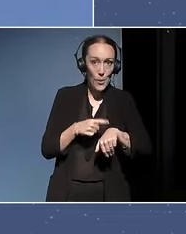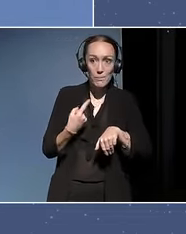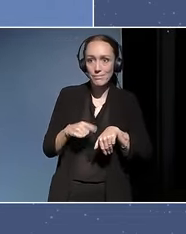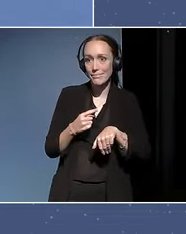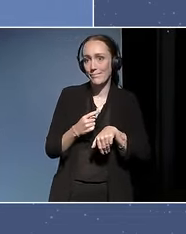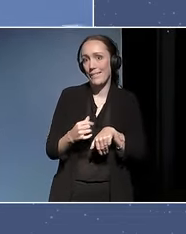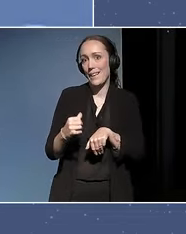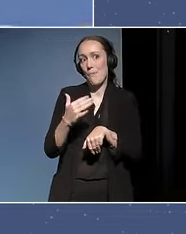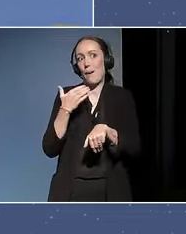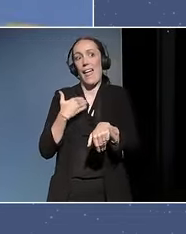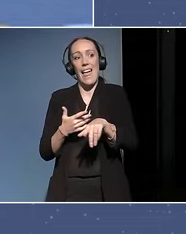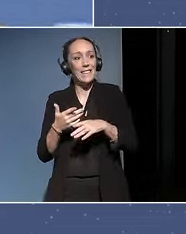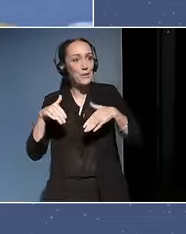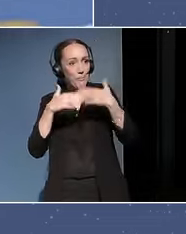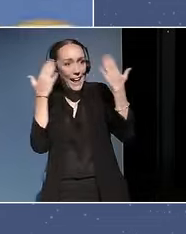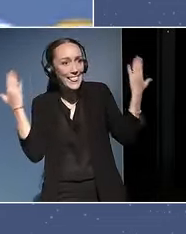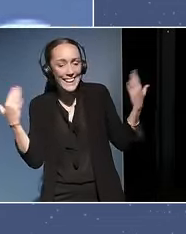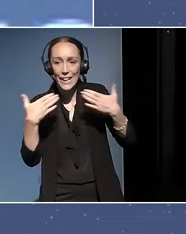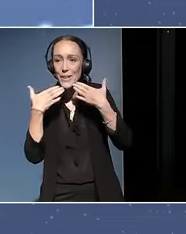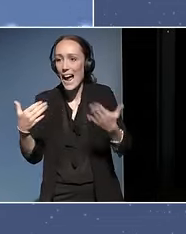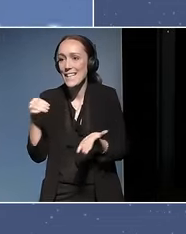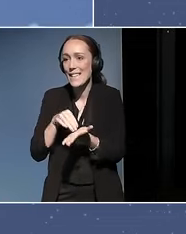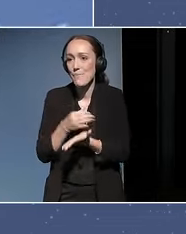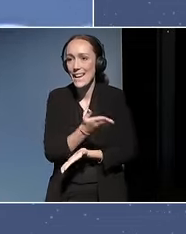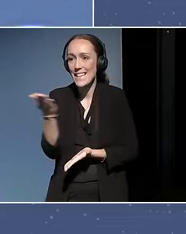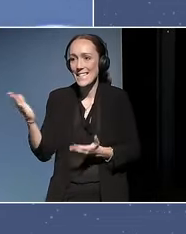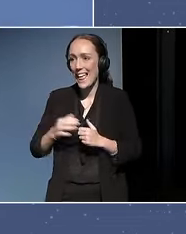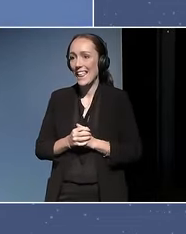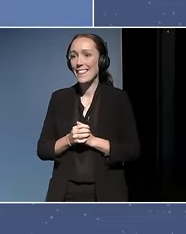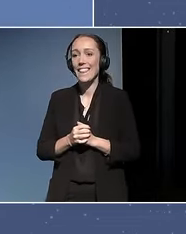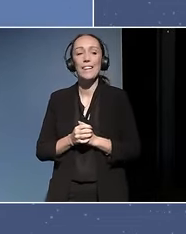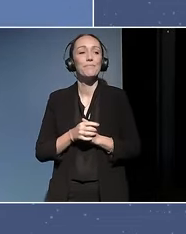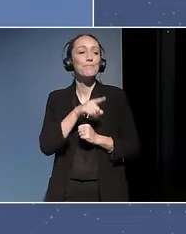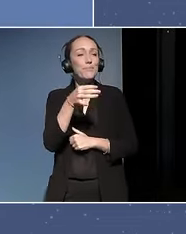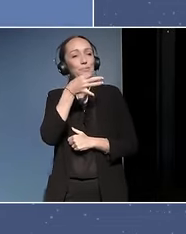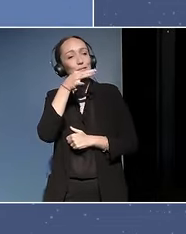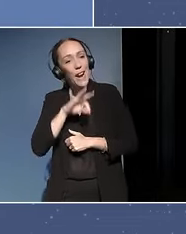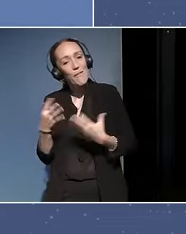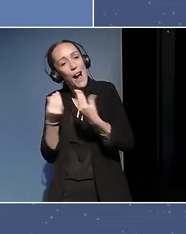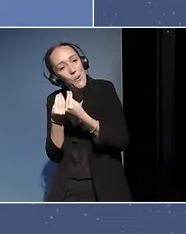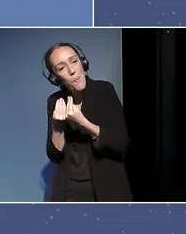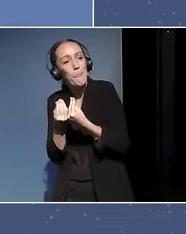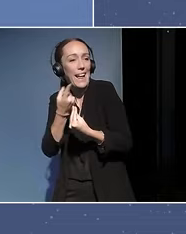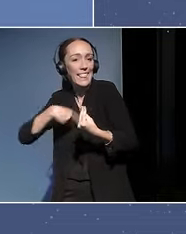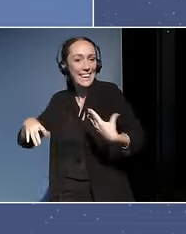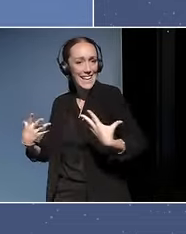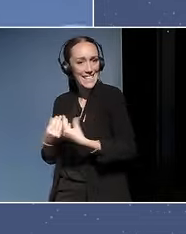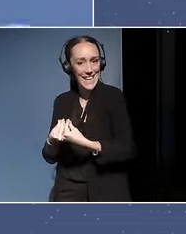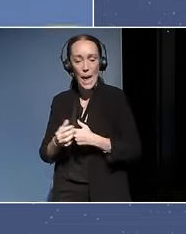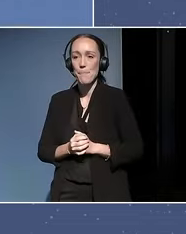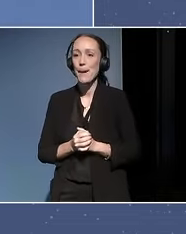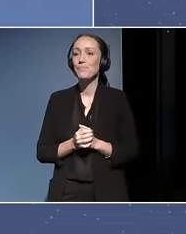presto del mattino di essere riusciti a farci un po' di compagnia In questa conferenza